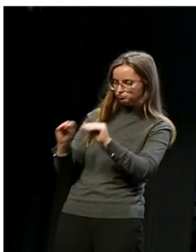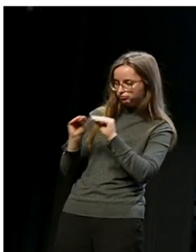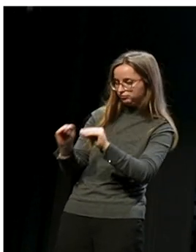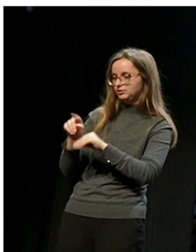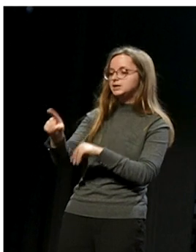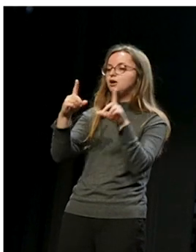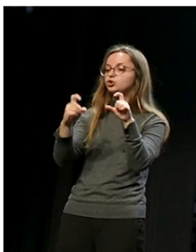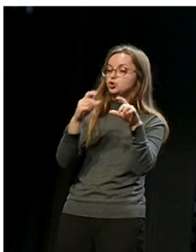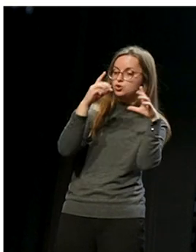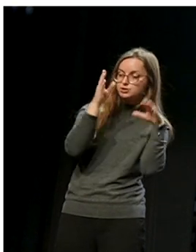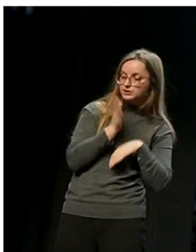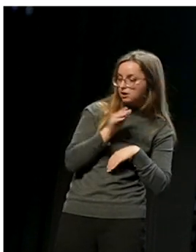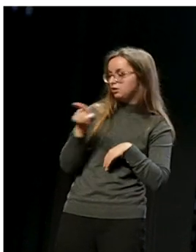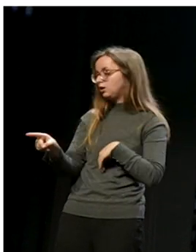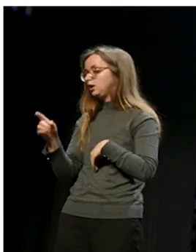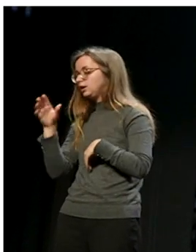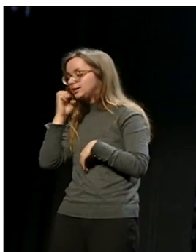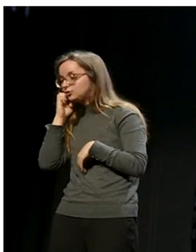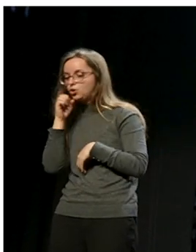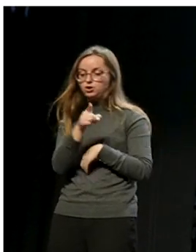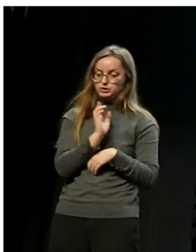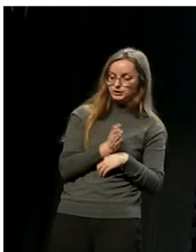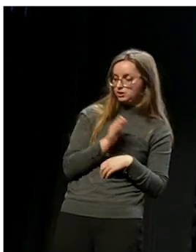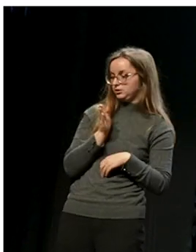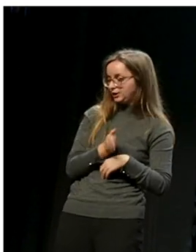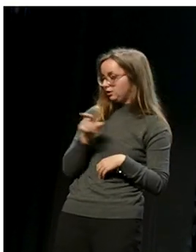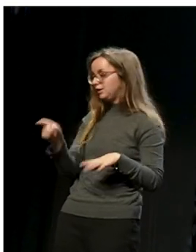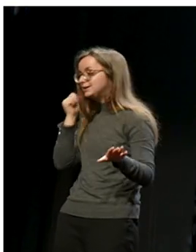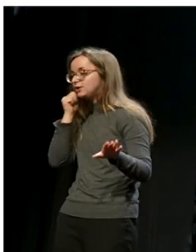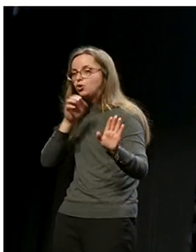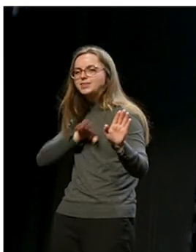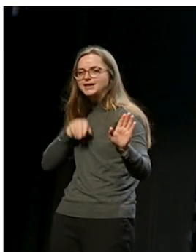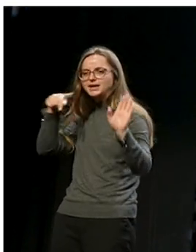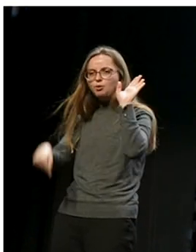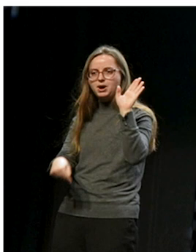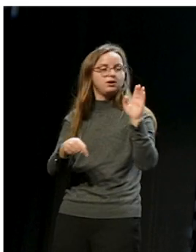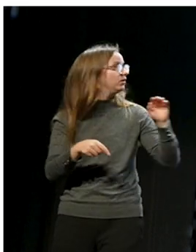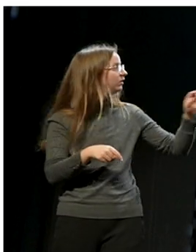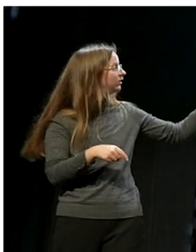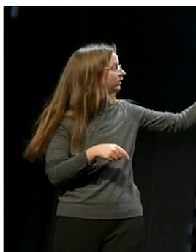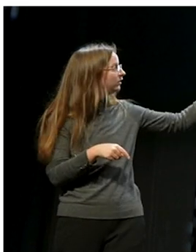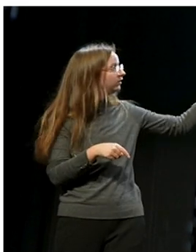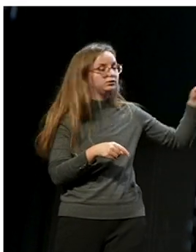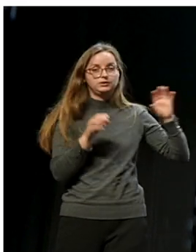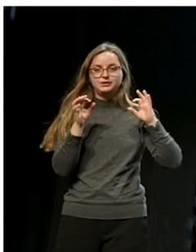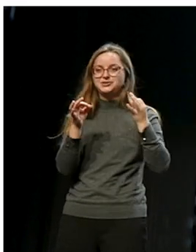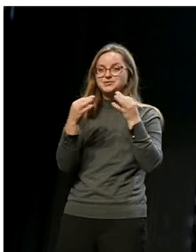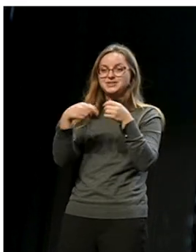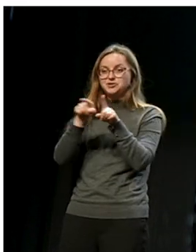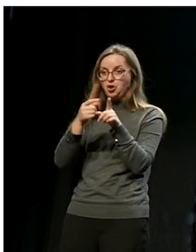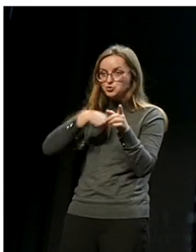c'est une photo d'un muffin. Ça, c'est un chien. Ça, c'est un chien. Et ça, c'est un muffin à la fin. Vous voyez, le dernier, il est de plus en plus spécifique. Et en fait, c'est exactement comme